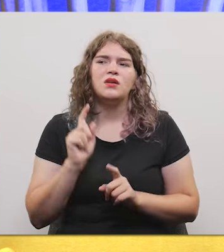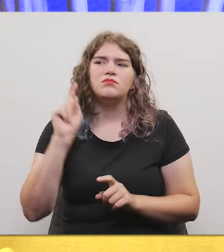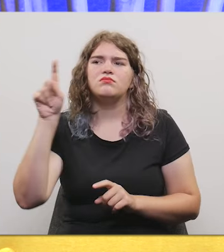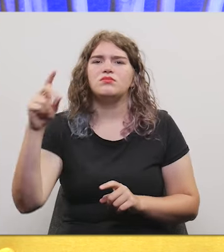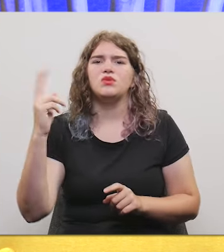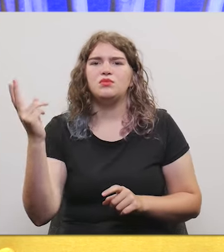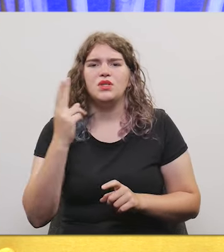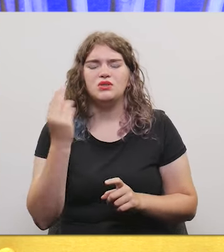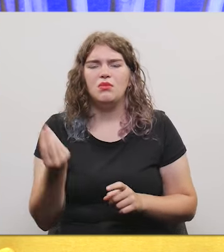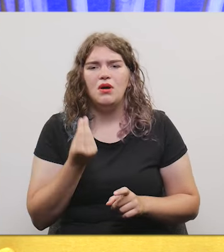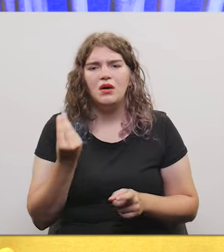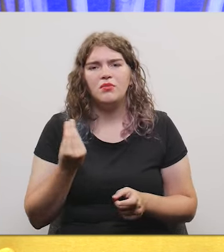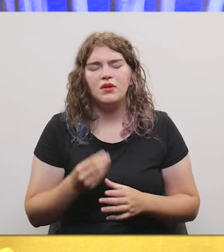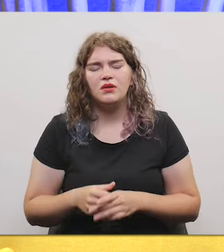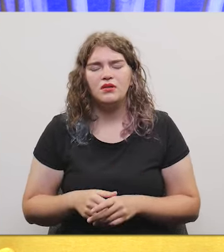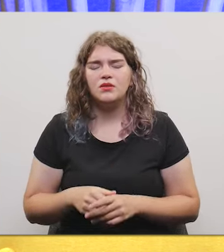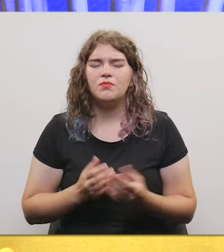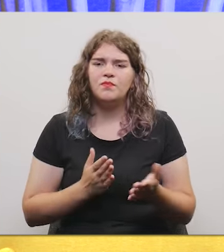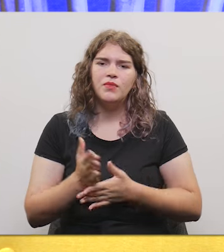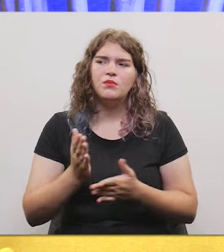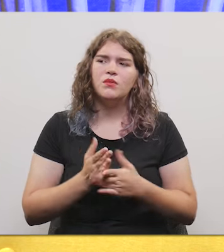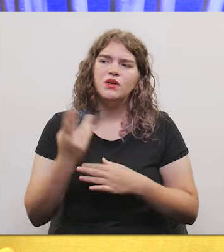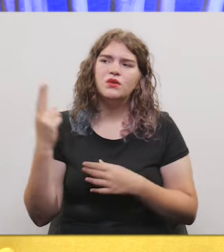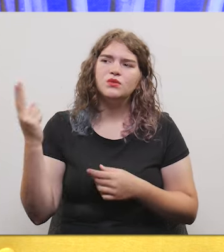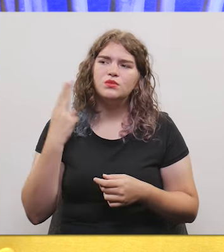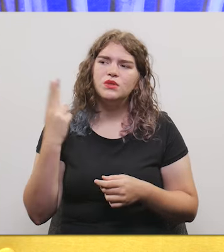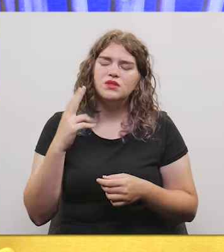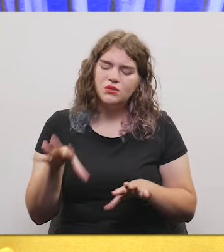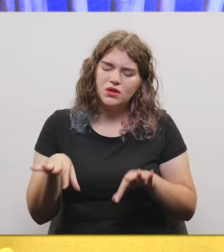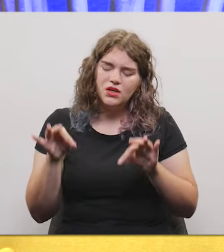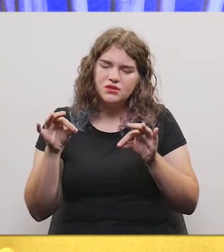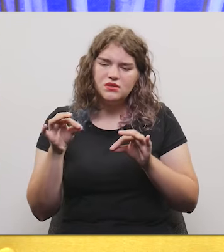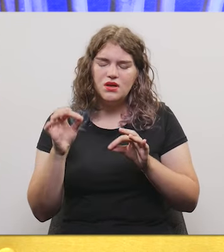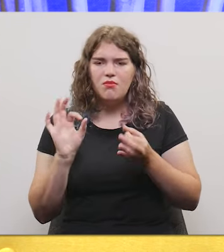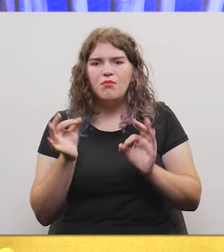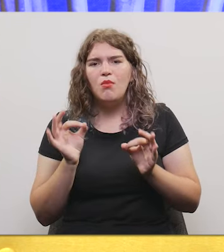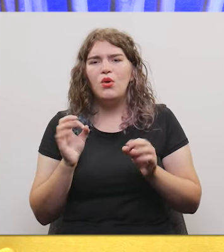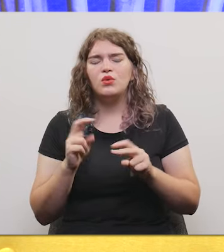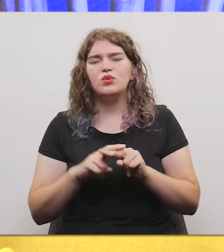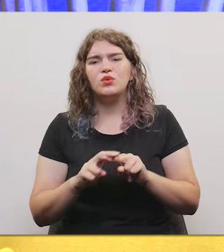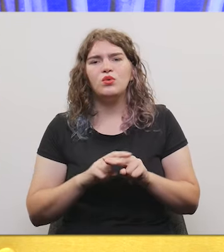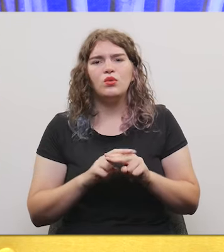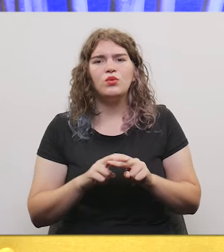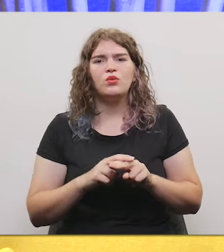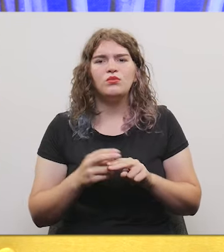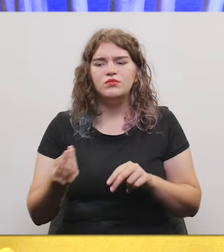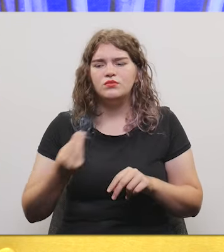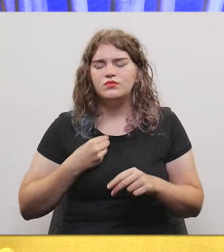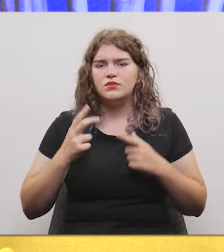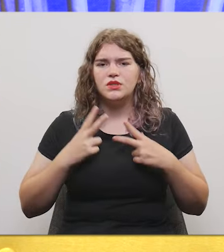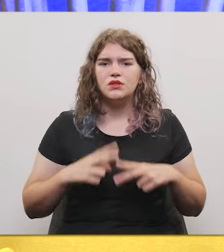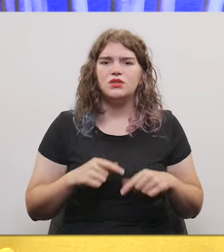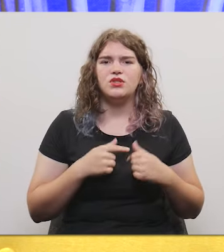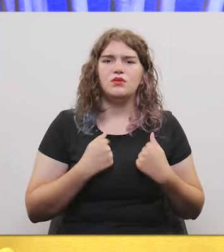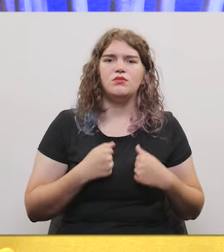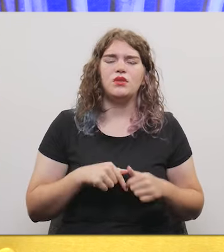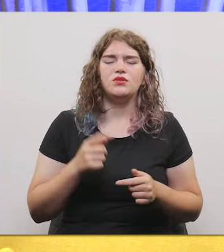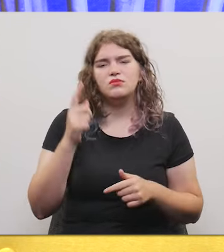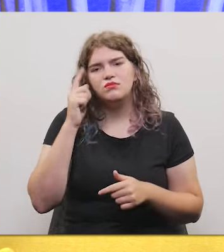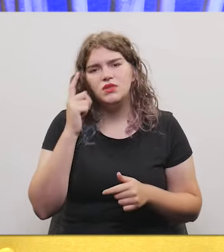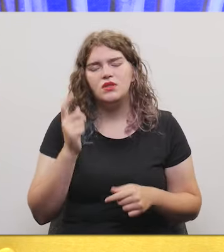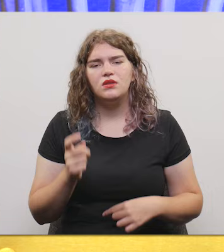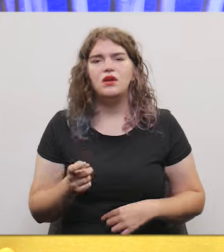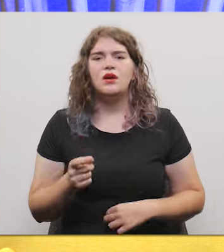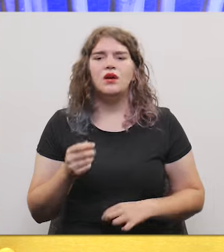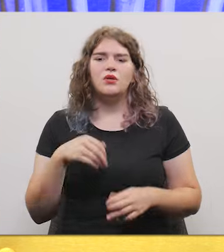Și atunci m-am dus la Dumnezeu. Și întotdeauna Dumnezeu găsea metoda Lui prin care să-mi liniștească inima